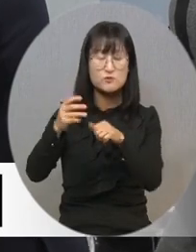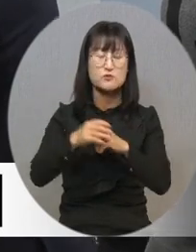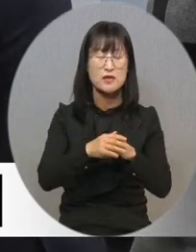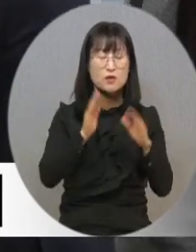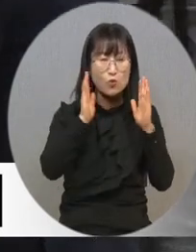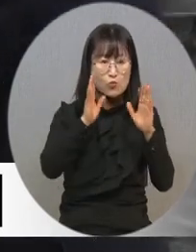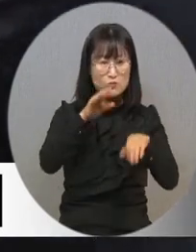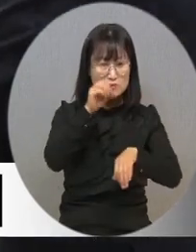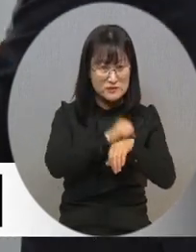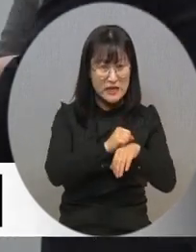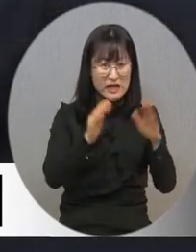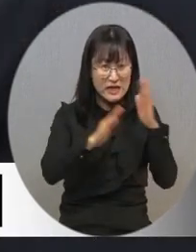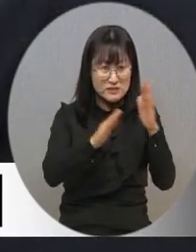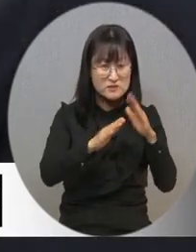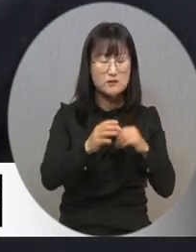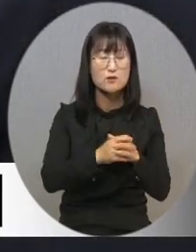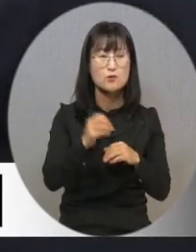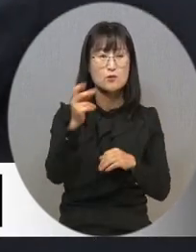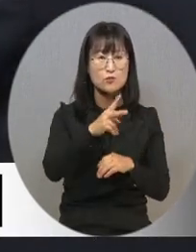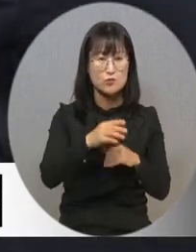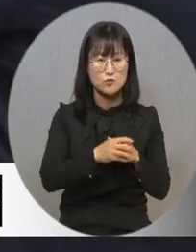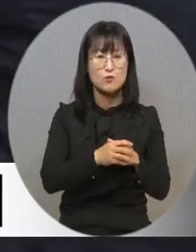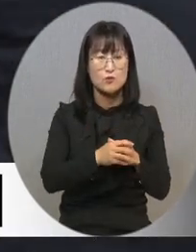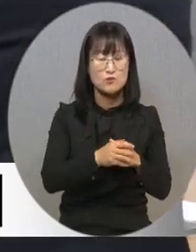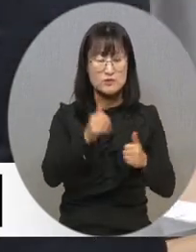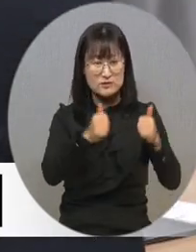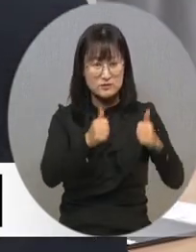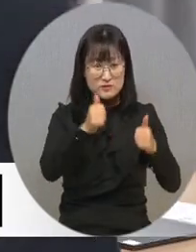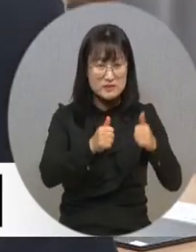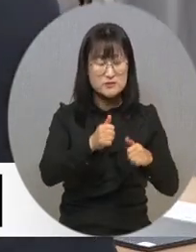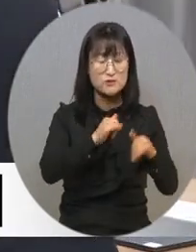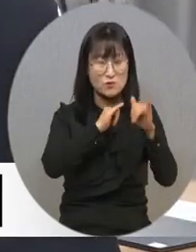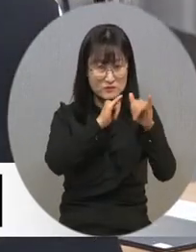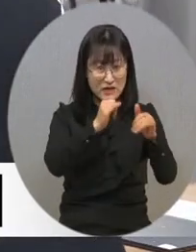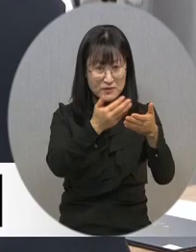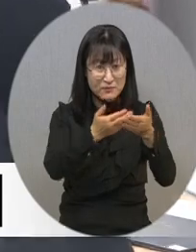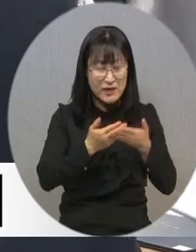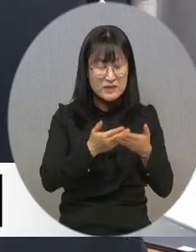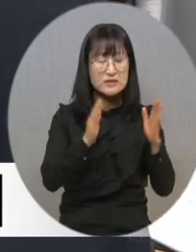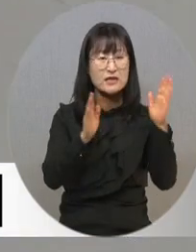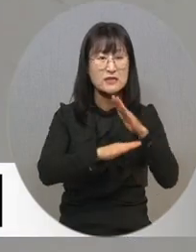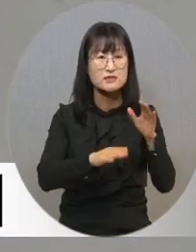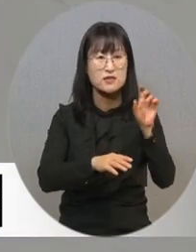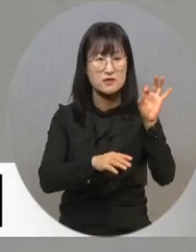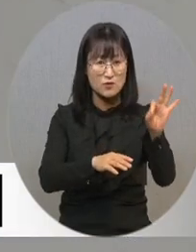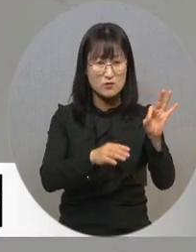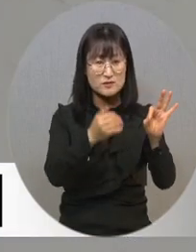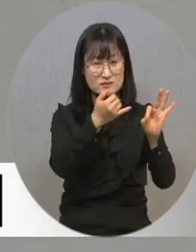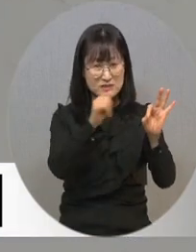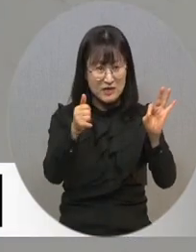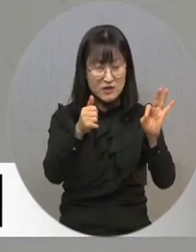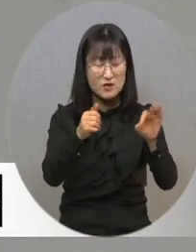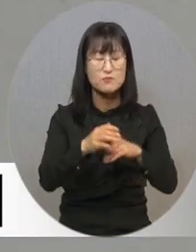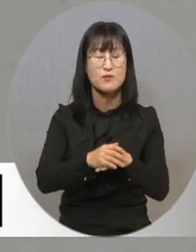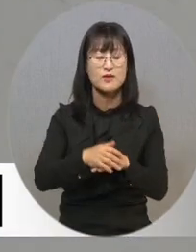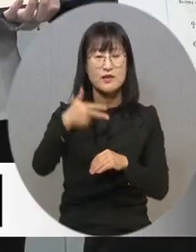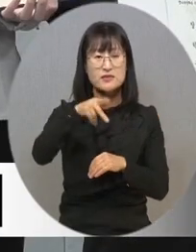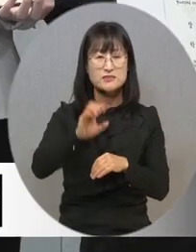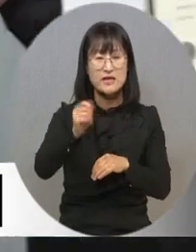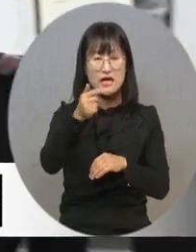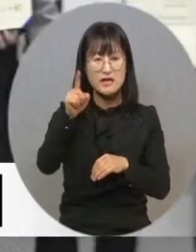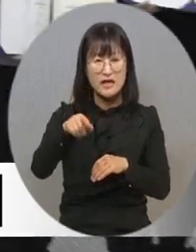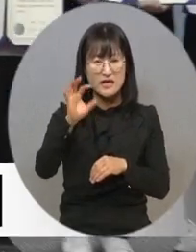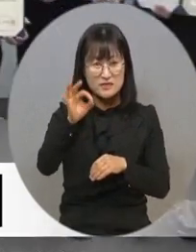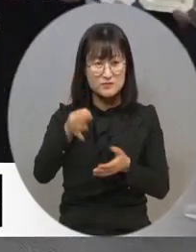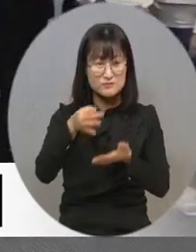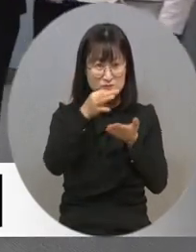성적이 우수한 학생과 예체능 경진대회에서 입상한 학생 등 명에게 꿈나무 장학금을 수여하고